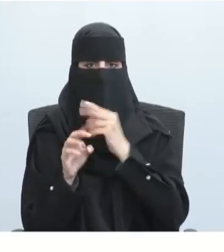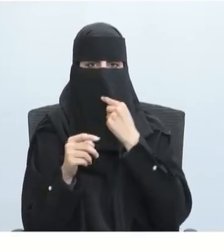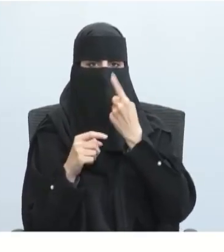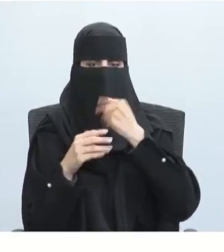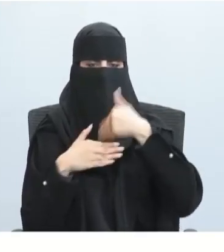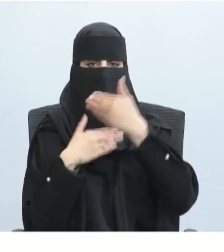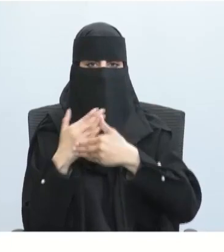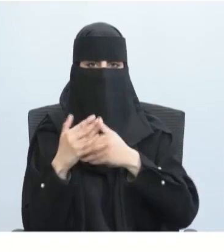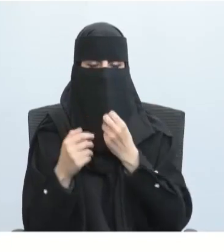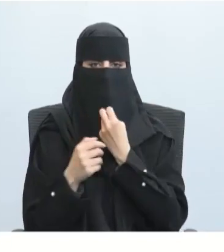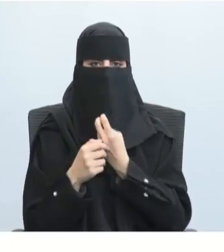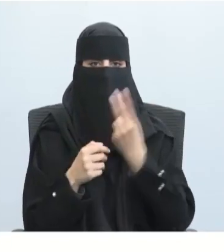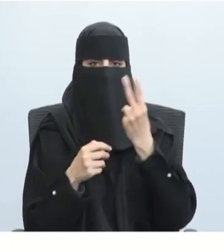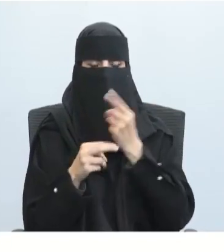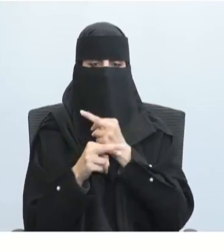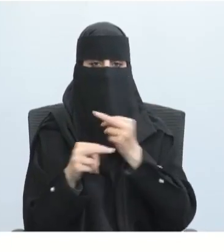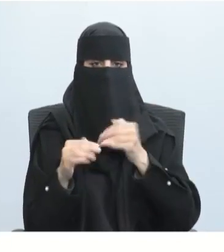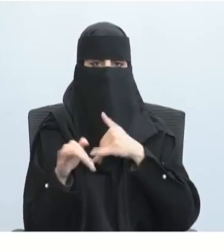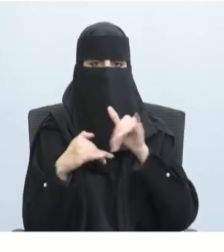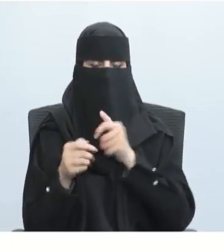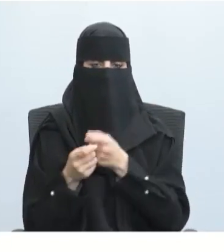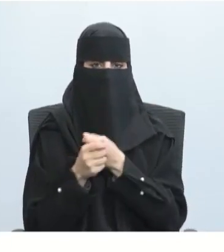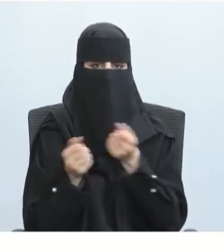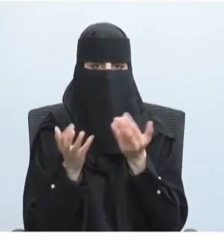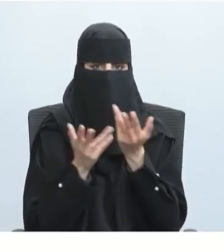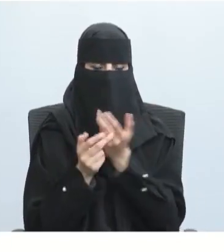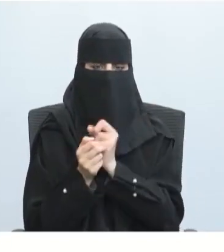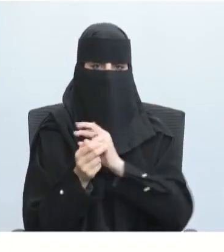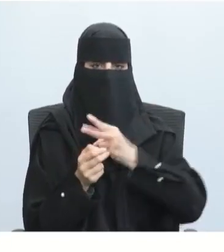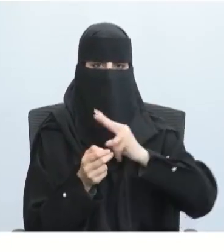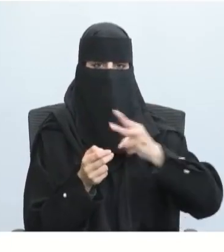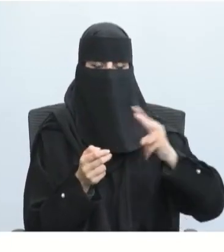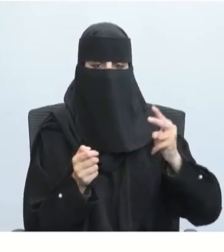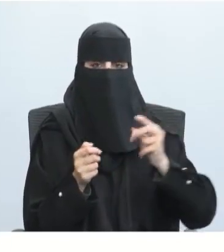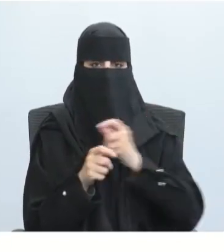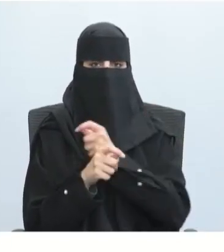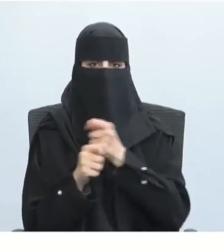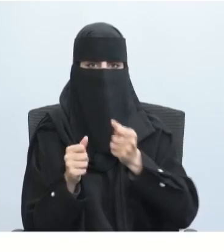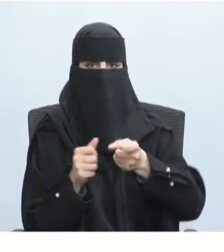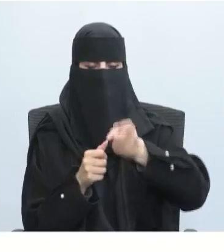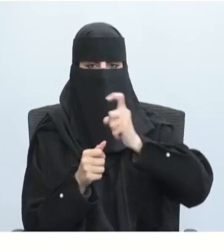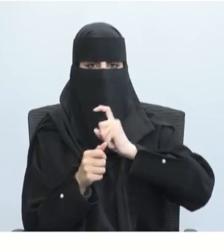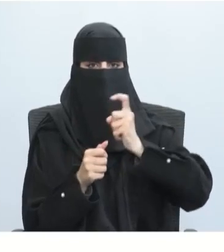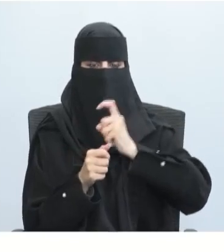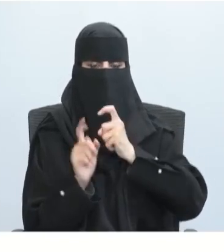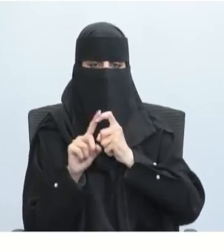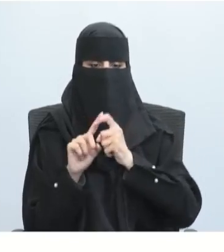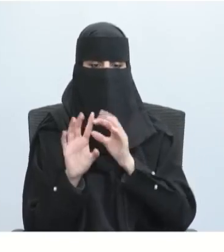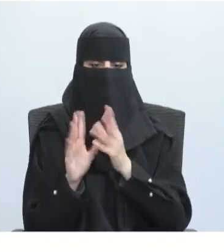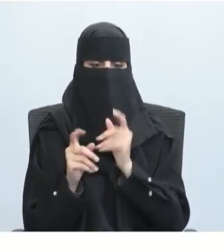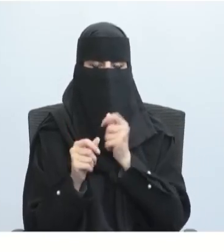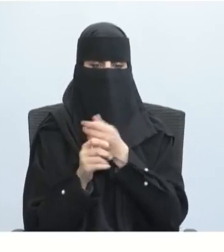وبالتالي طريقه حسابها يختلف عن ما ذكرناه في المبالغ المتساويه كذلك العائد اح ذكرنا هنالك